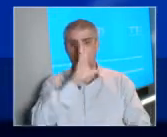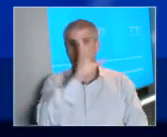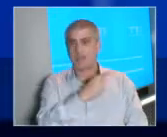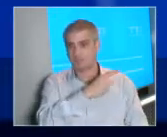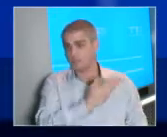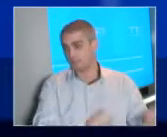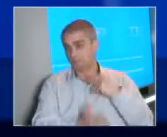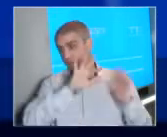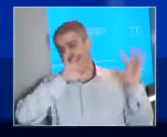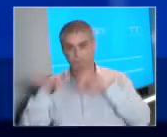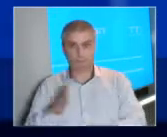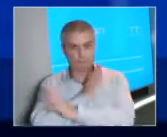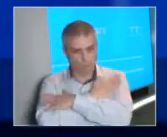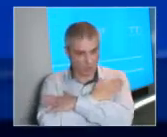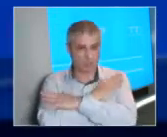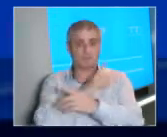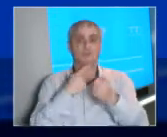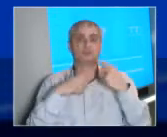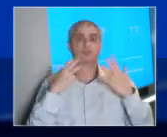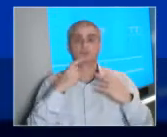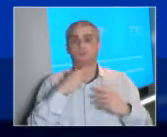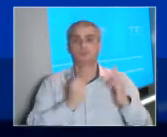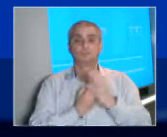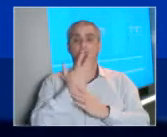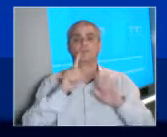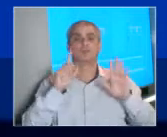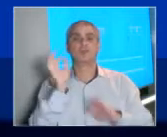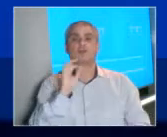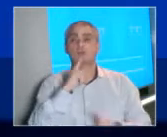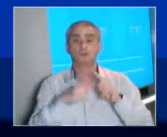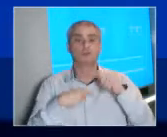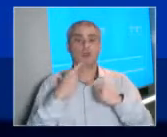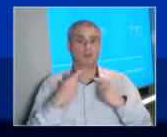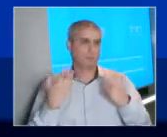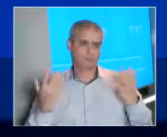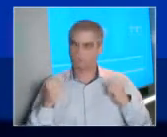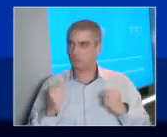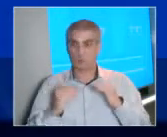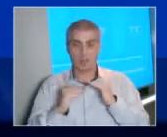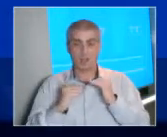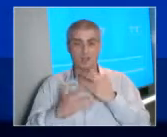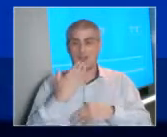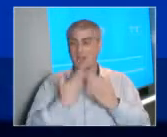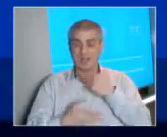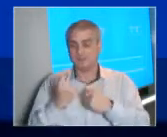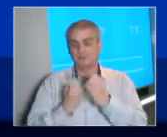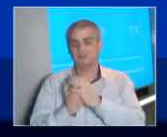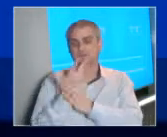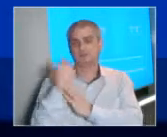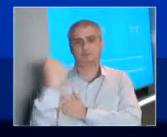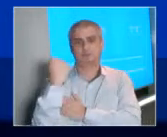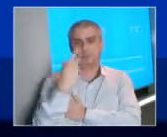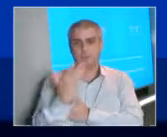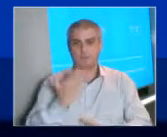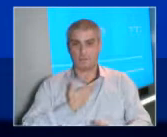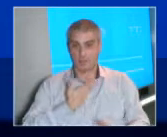אפריקה, בתחילת שנות ה-90. אנחנו מדברים על קצב צמיחה של 7% בשנה. אין ספק שהעלייה היא מנוע צמיחה בלתי רגיל, אתה